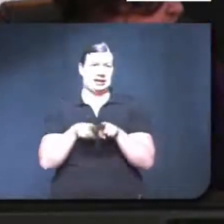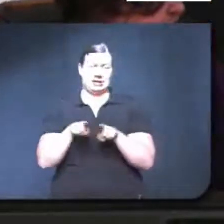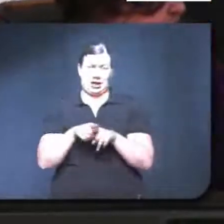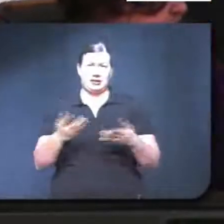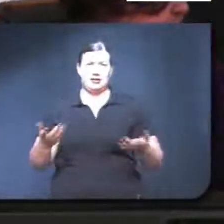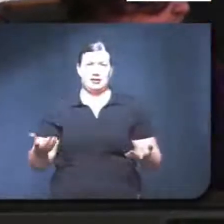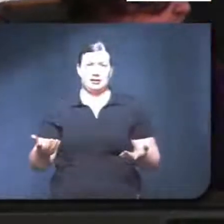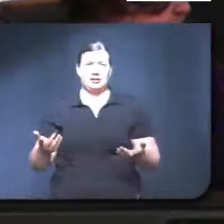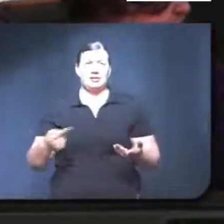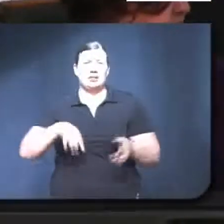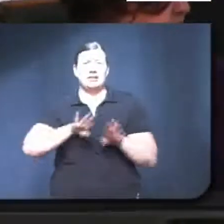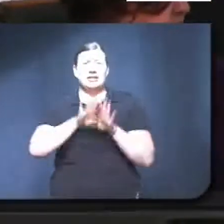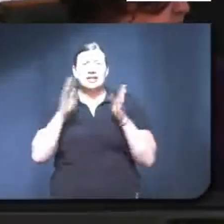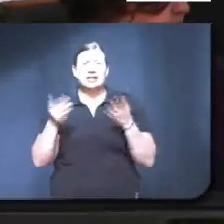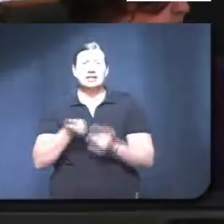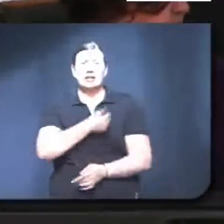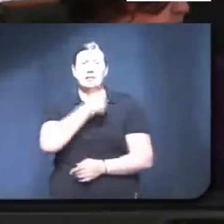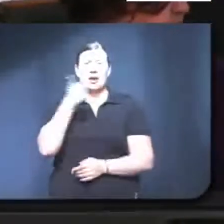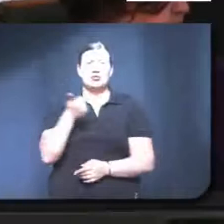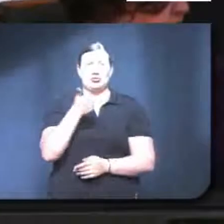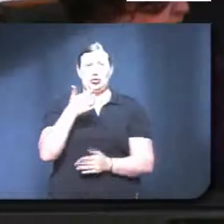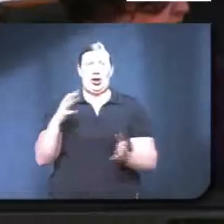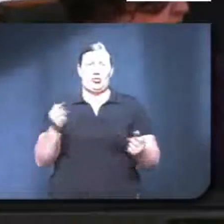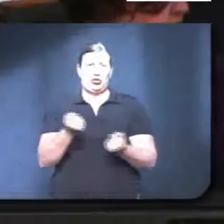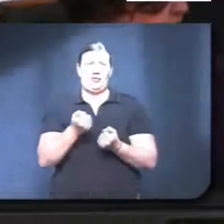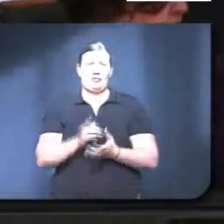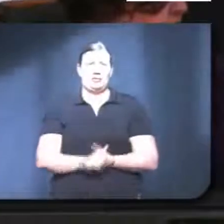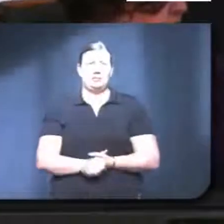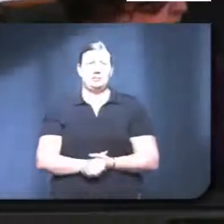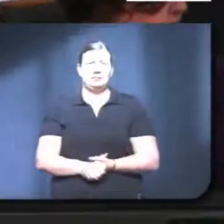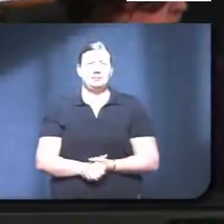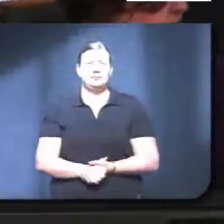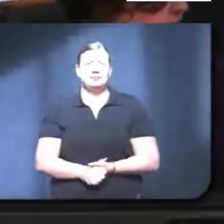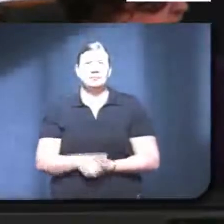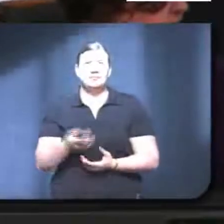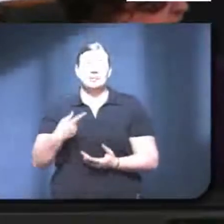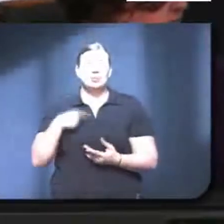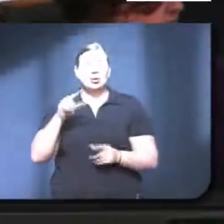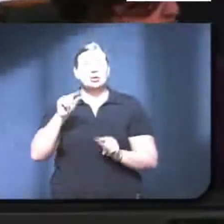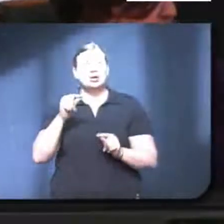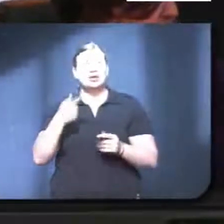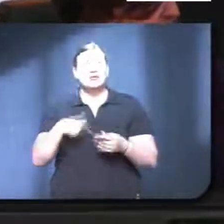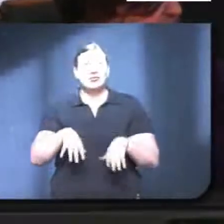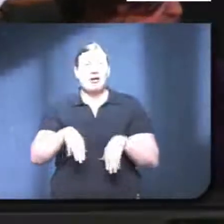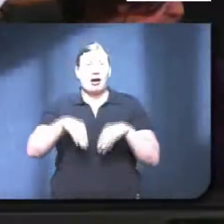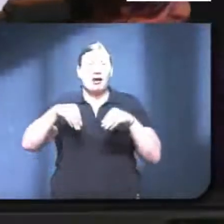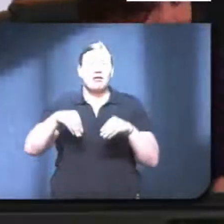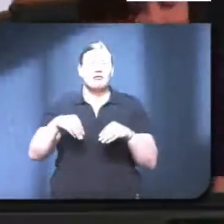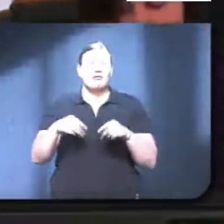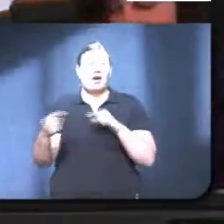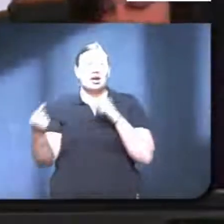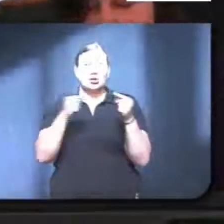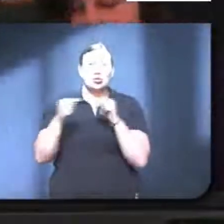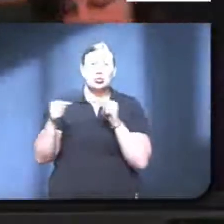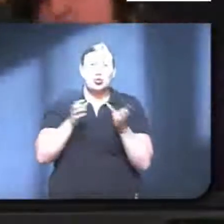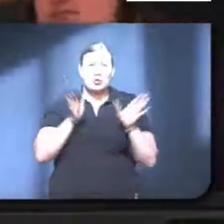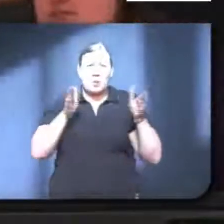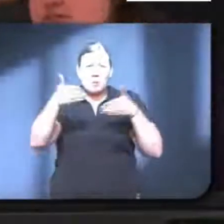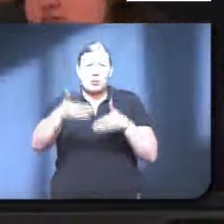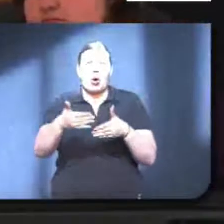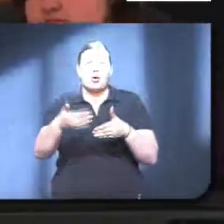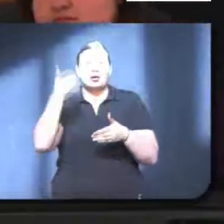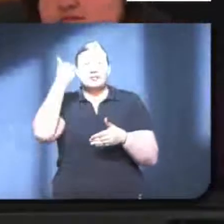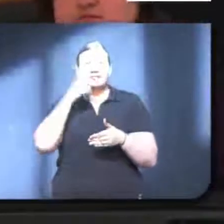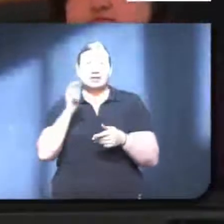Karten mit der Stunde auch hinkriegen also wir werden dann einen angefangen in debattenblock auch beenden aber wir werden versuchen diese Stunde dabei